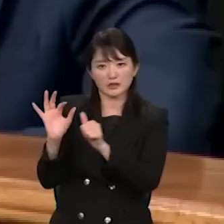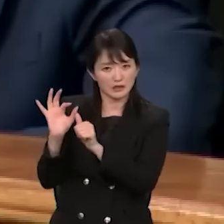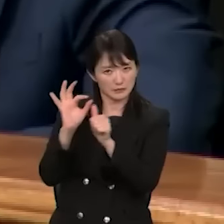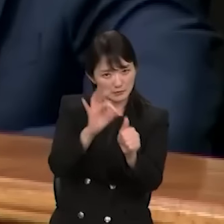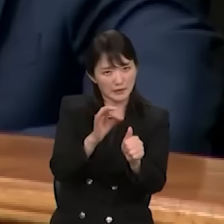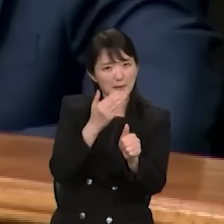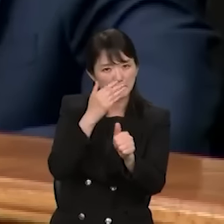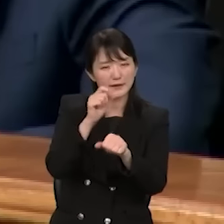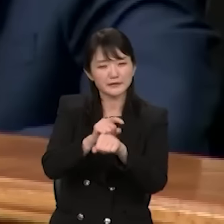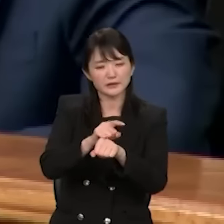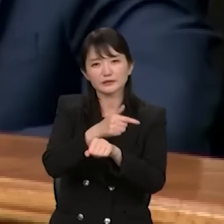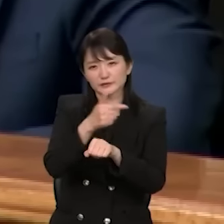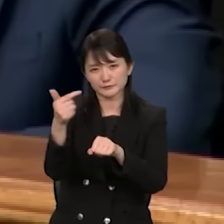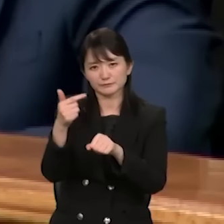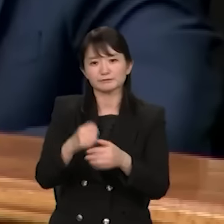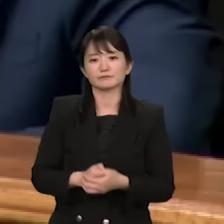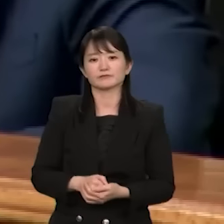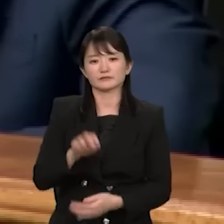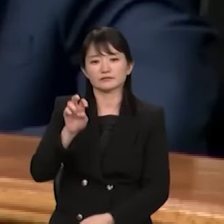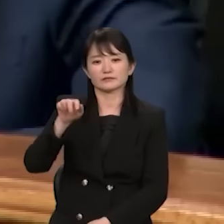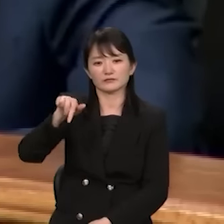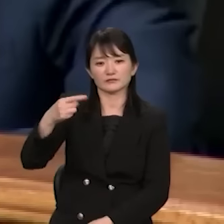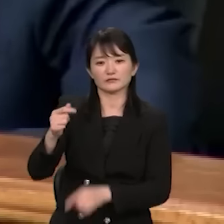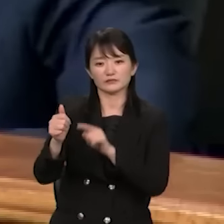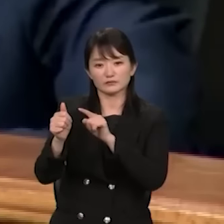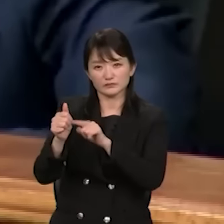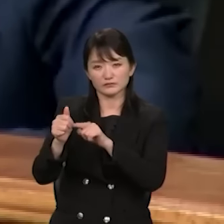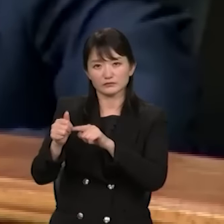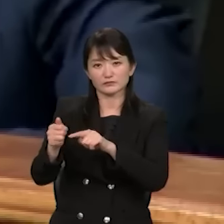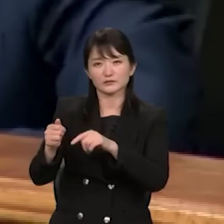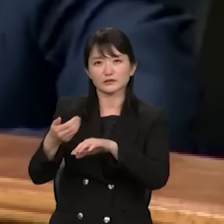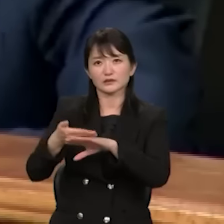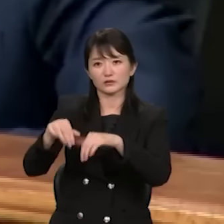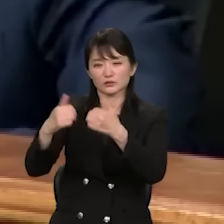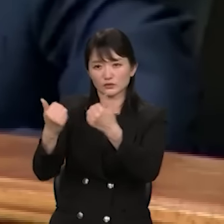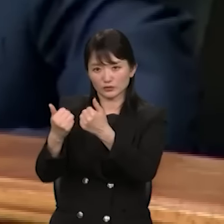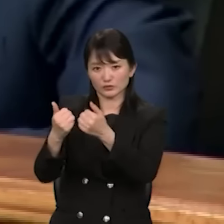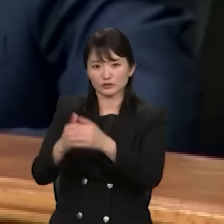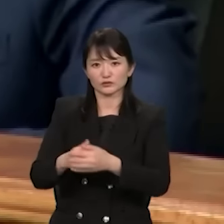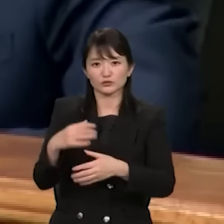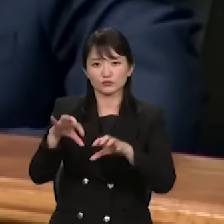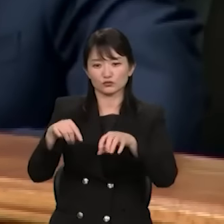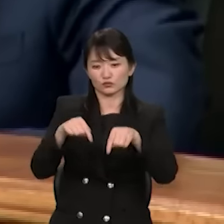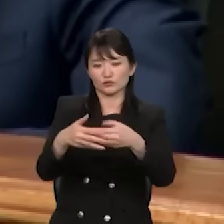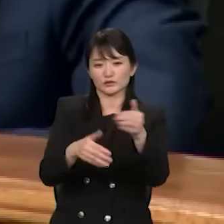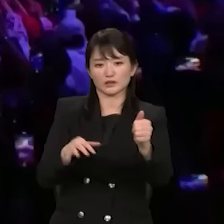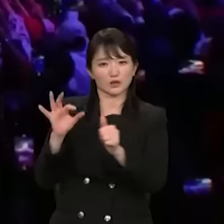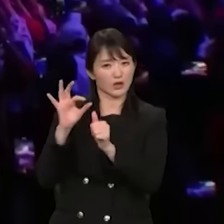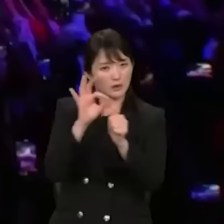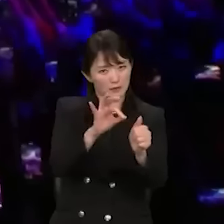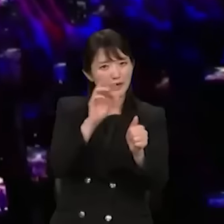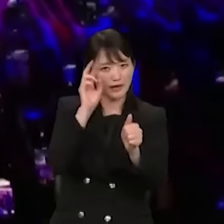발탁될 가능성이 크고요. 마코 루비오, 빌 해거티 상원의원은 국무장관 후보로 유력하게 거론되고